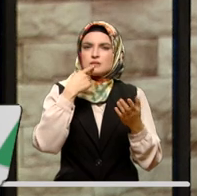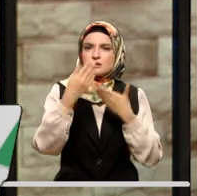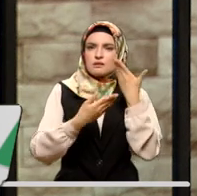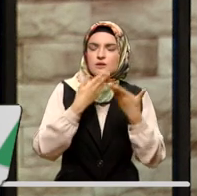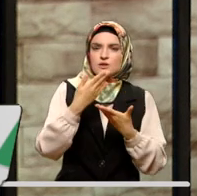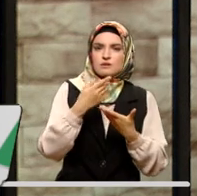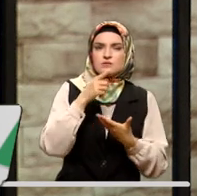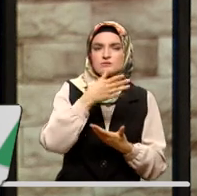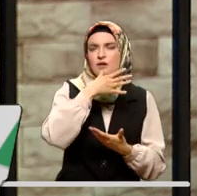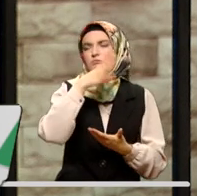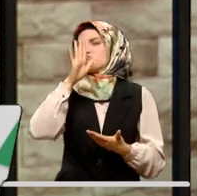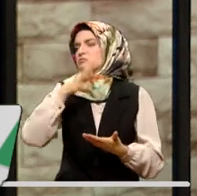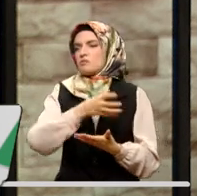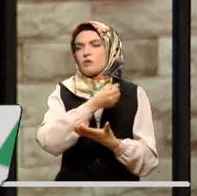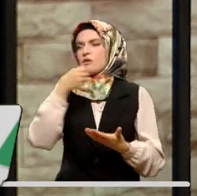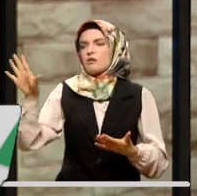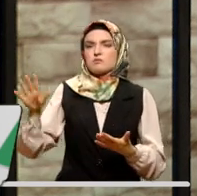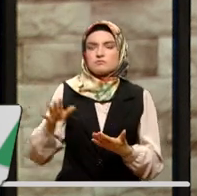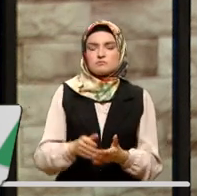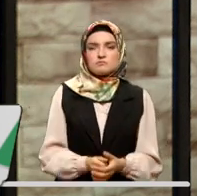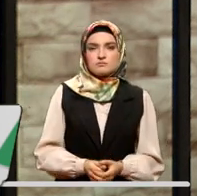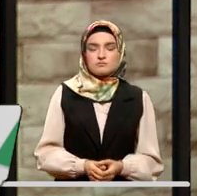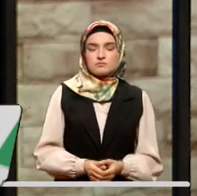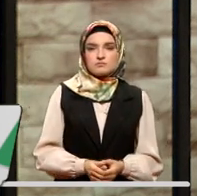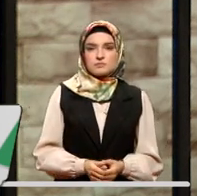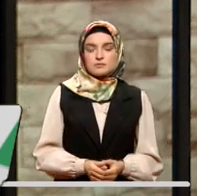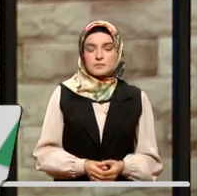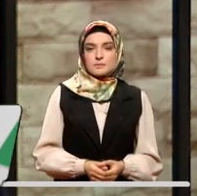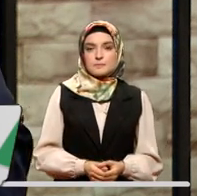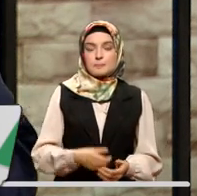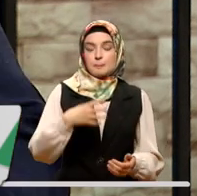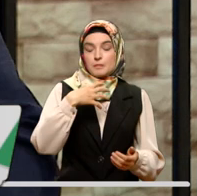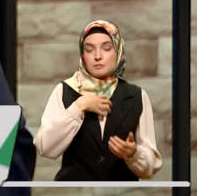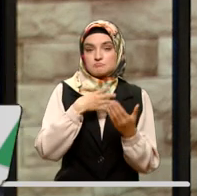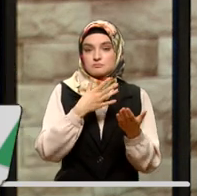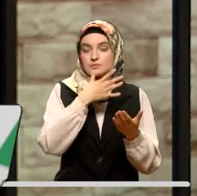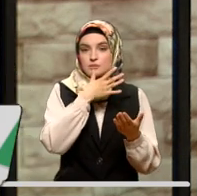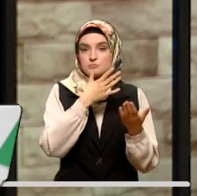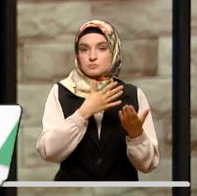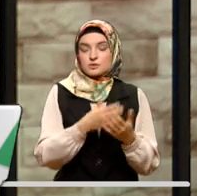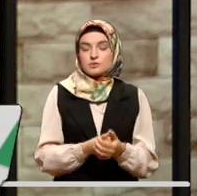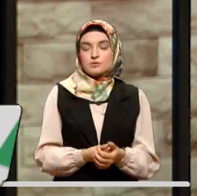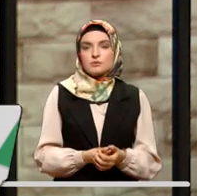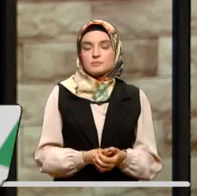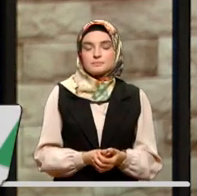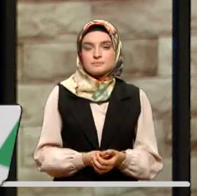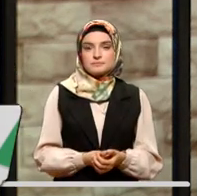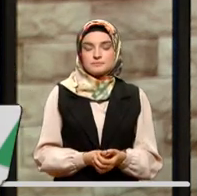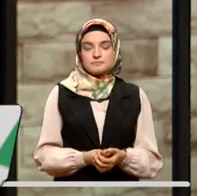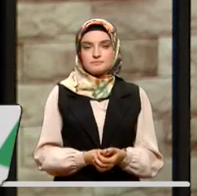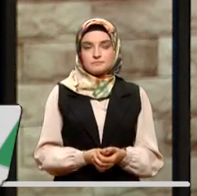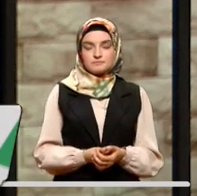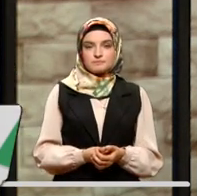Ya sen bilmiyorsun dedi, aldı elimden. Yani ama kendisi şeyi biliyor, mekanizmayı çözmüş yani. O yaşta çözmüş.